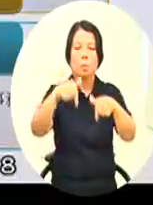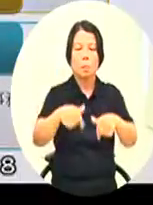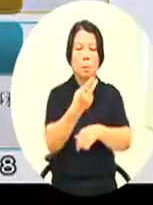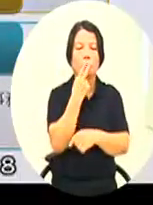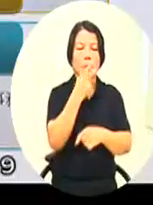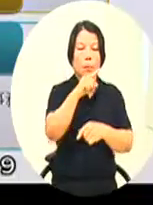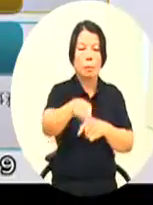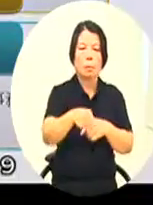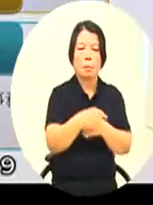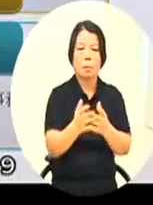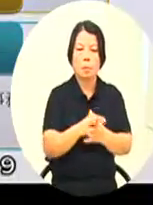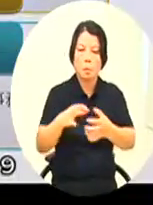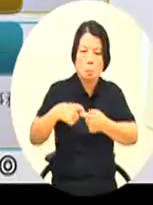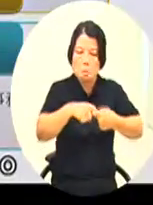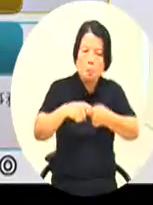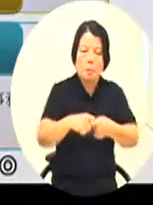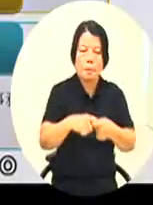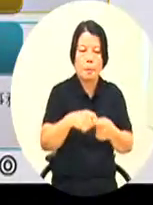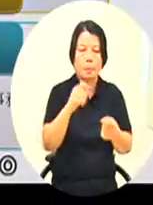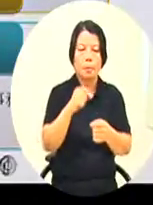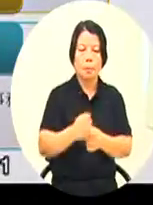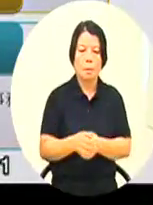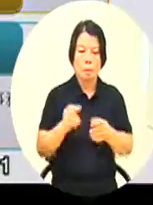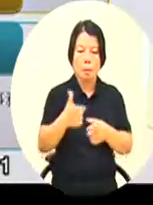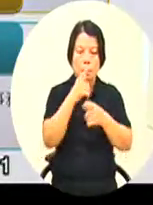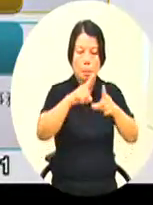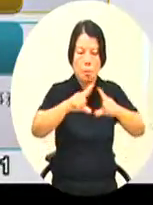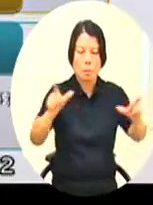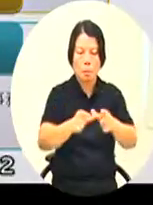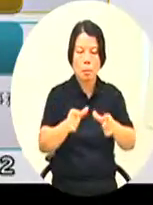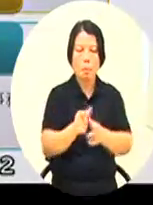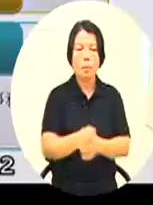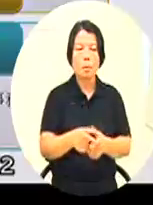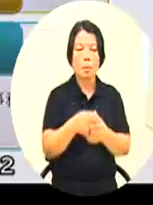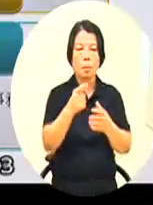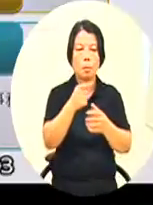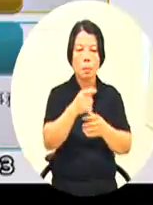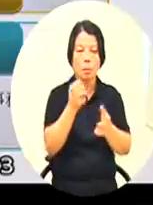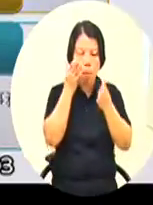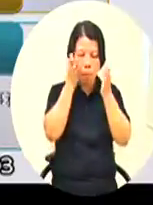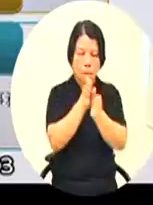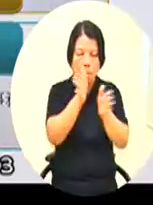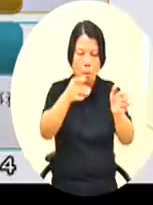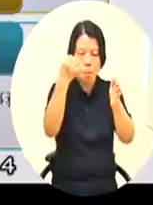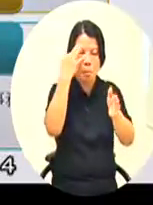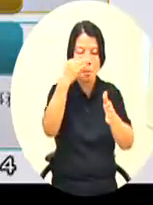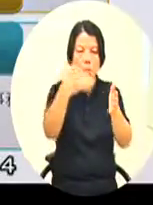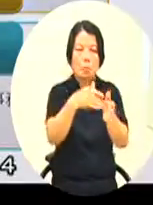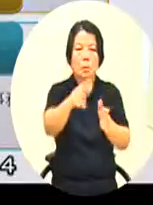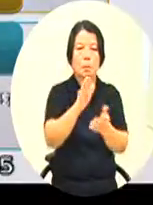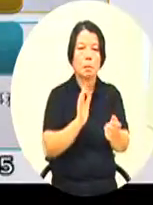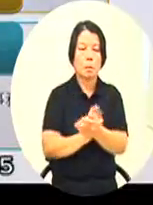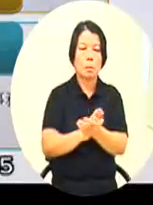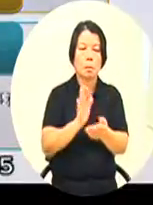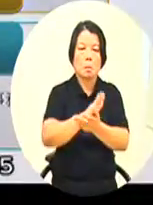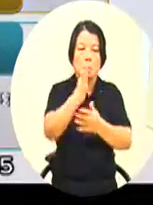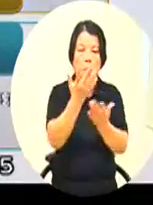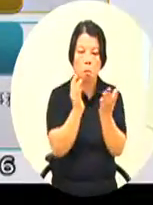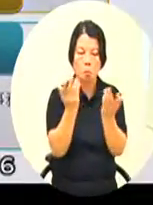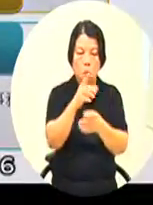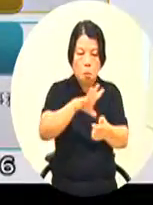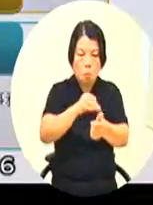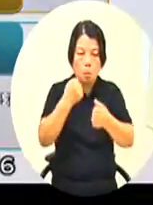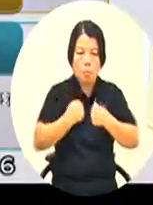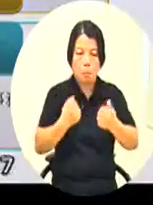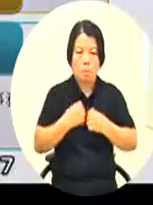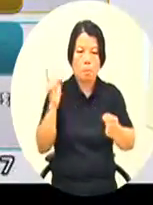间的密切的连结，也可以从这个大的领域里头看到他们的未来，让他们的这个学习更有目标。所以